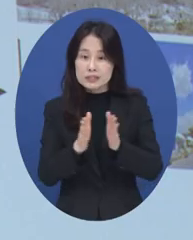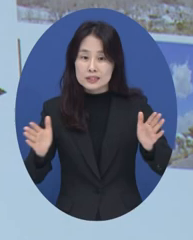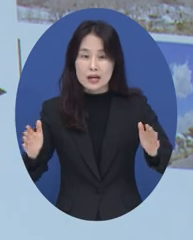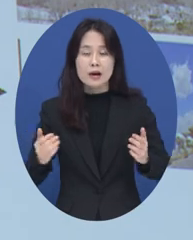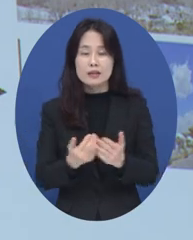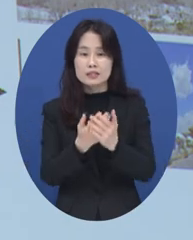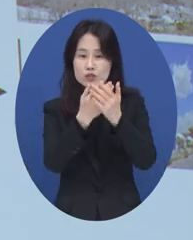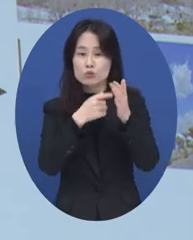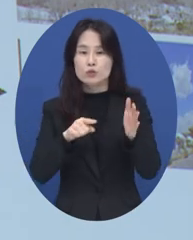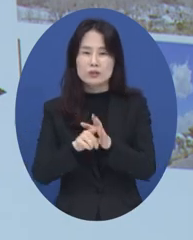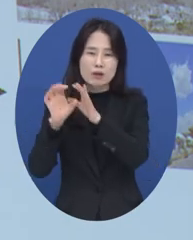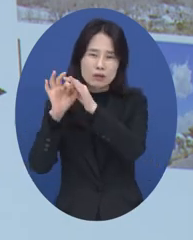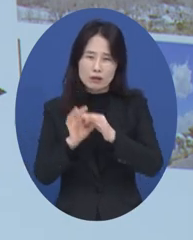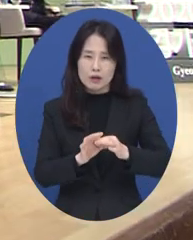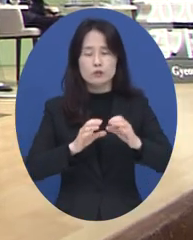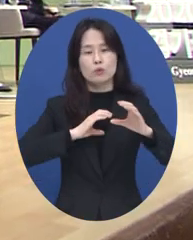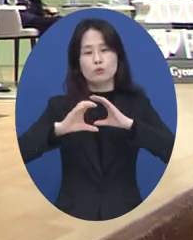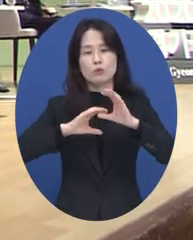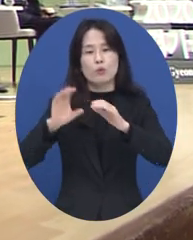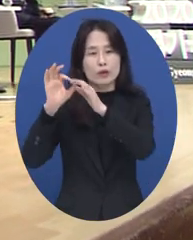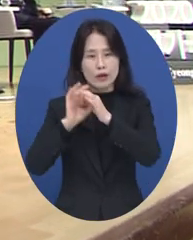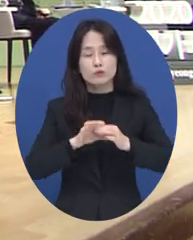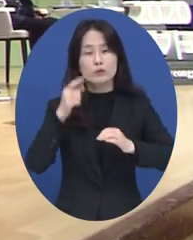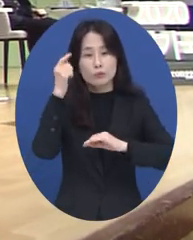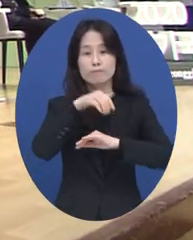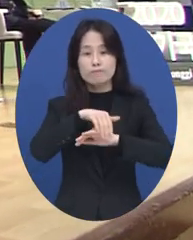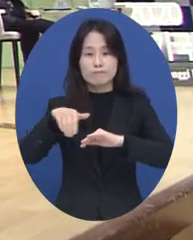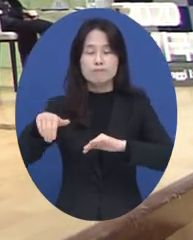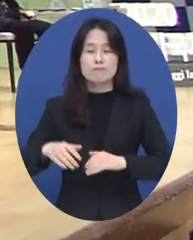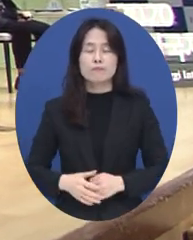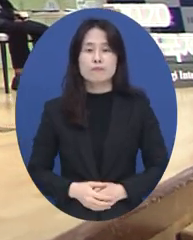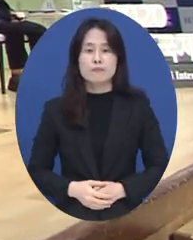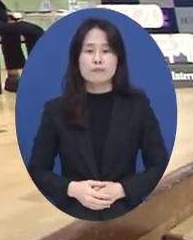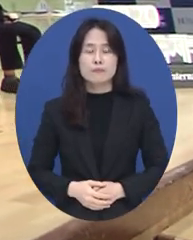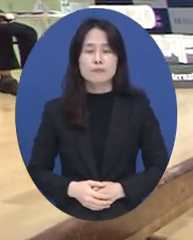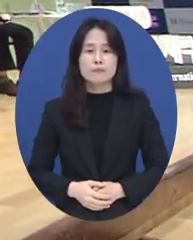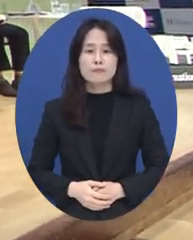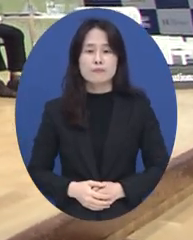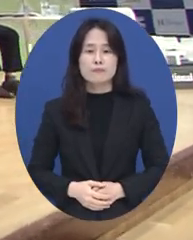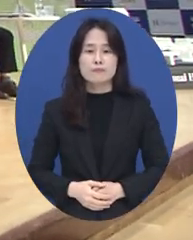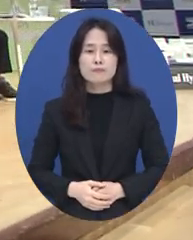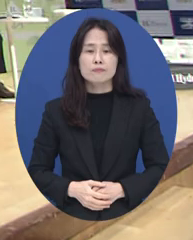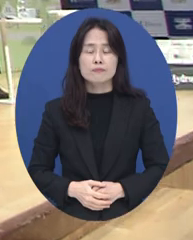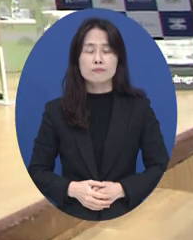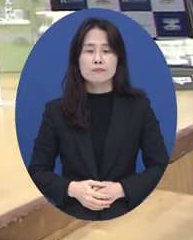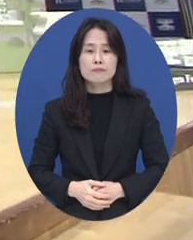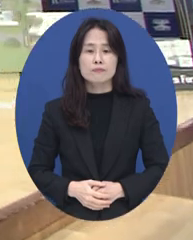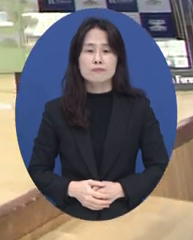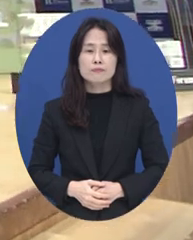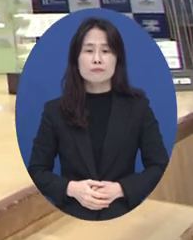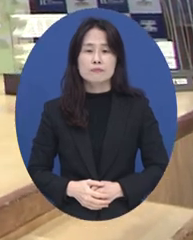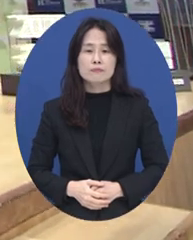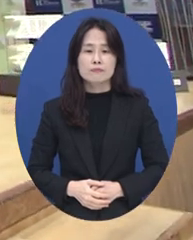성장을 위해 지속적인 소통의 장을 이어갈 예정입니다 경기 줄 tv 구형 술입니다